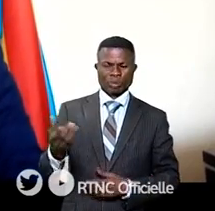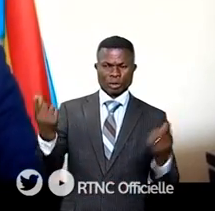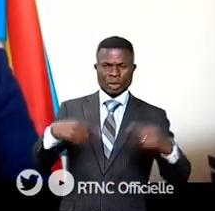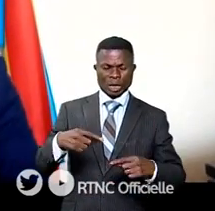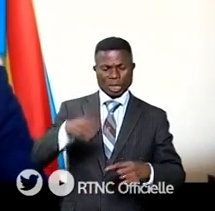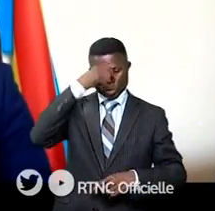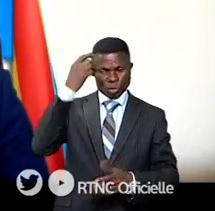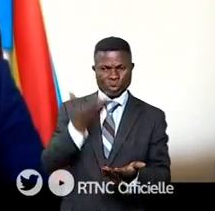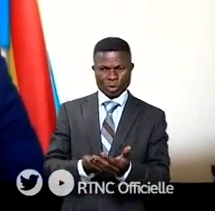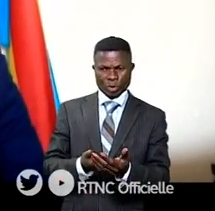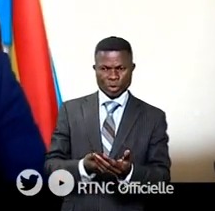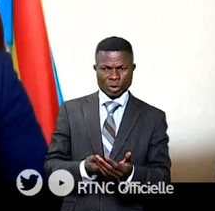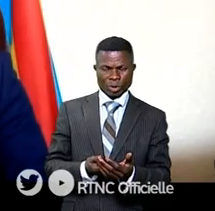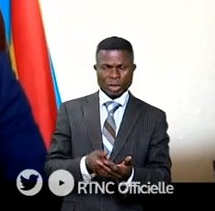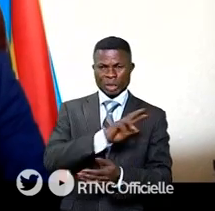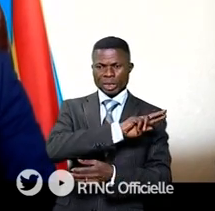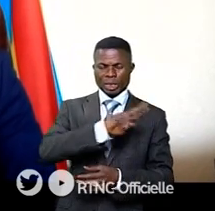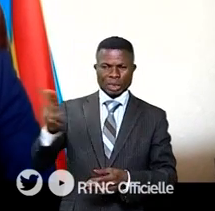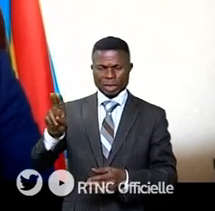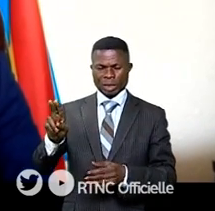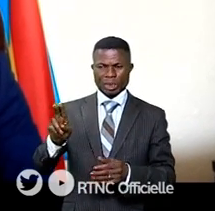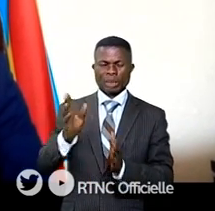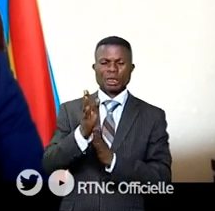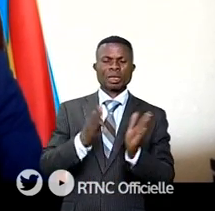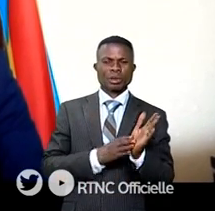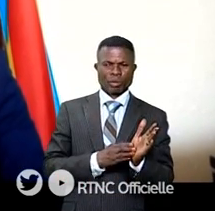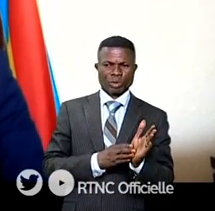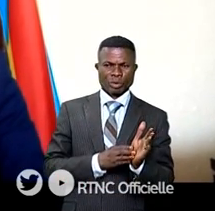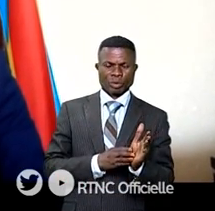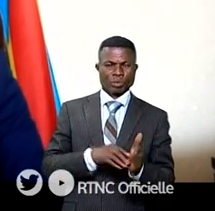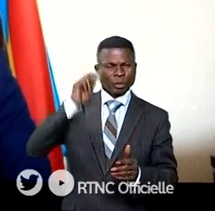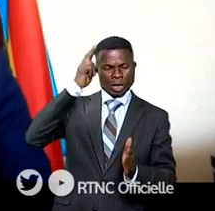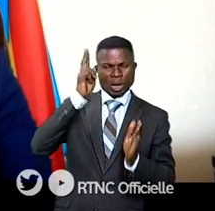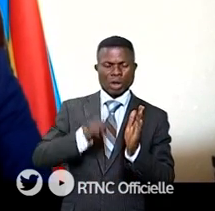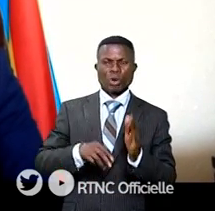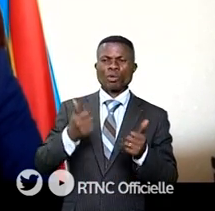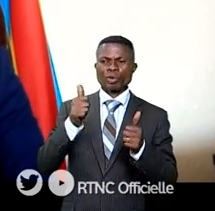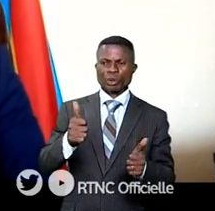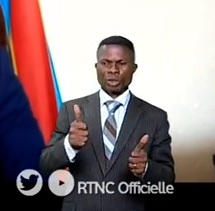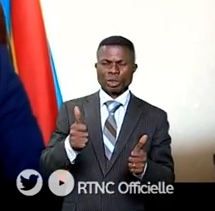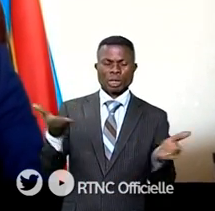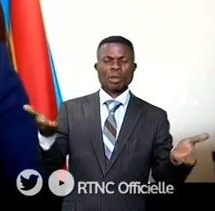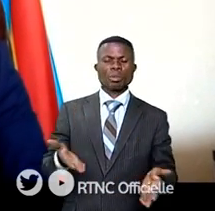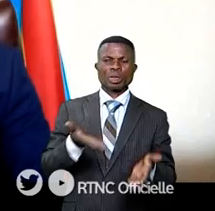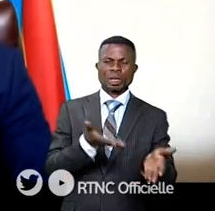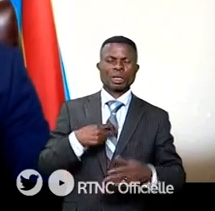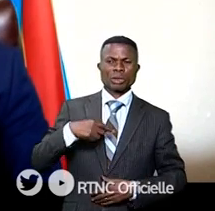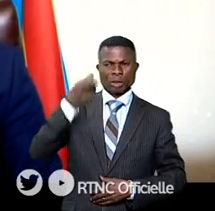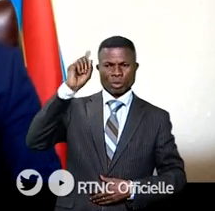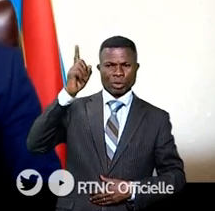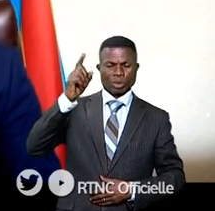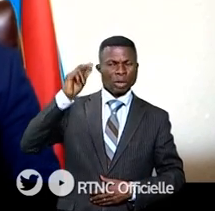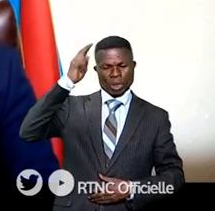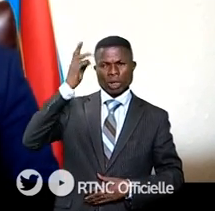écrit le 5 août 2019, il y a deux gouverneurs qui ont répondu directement. Le premier,